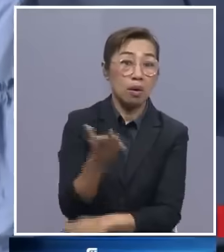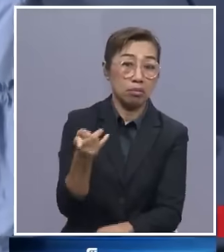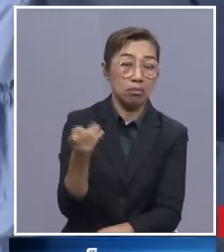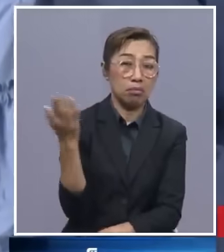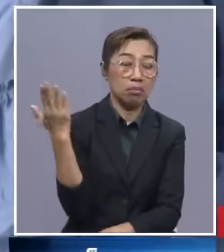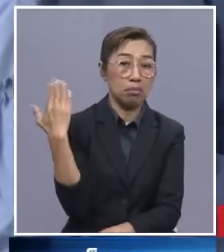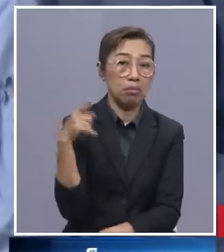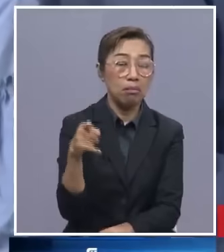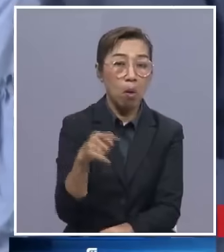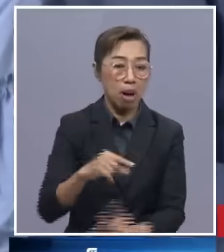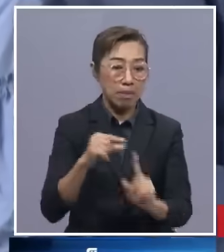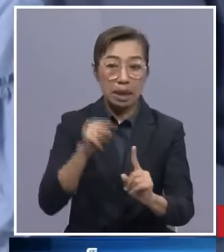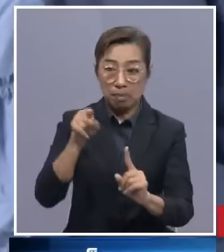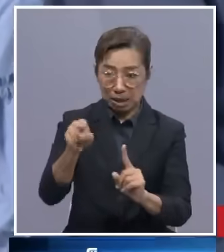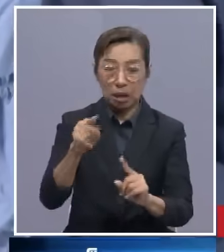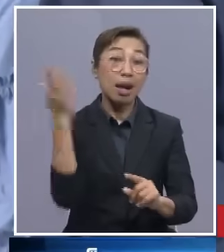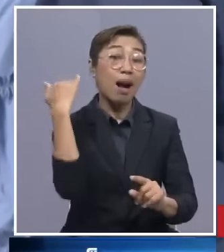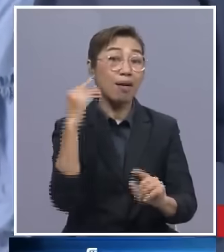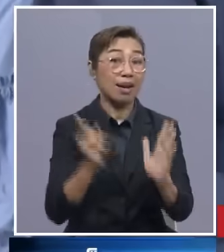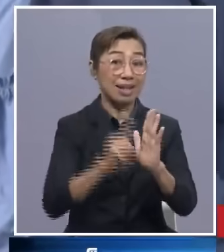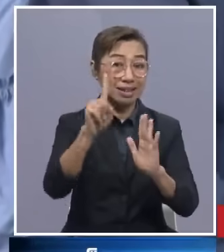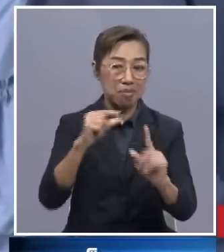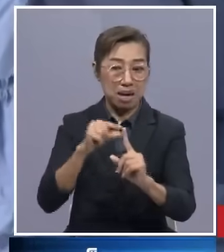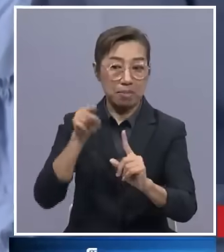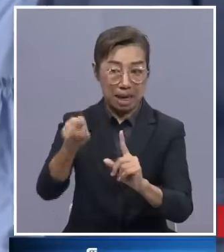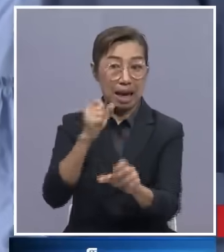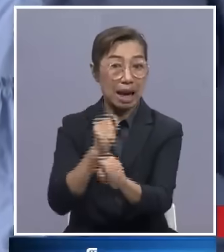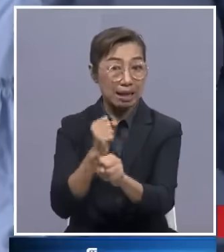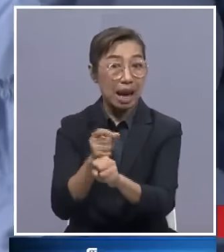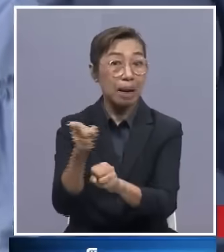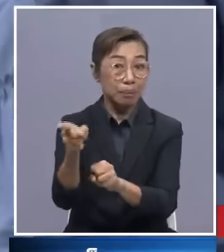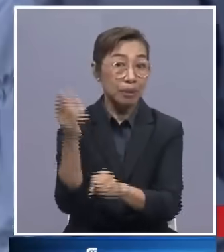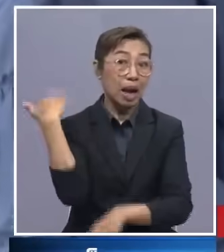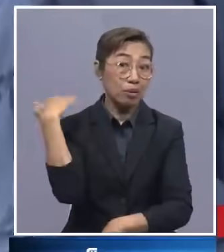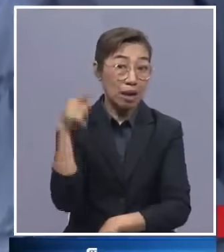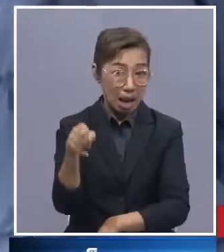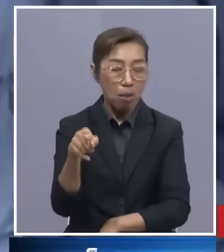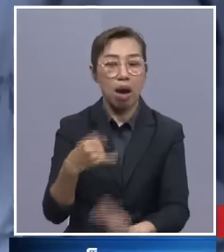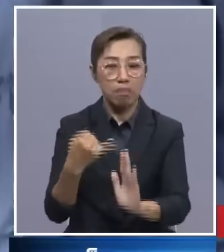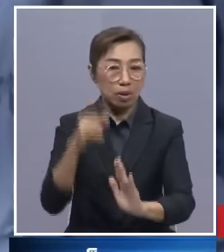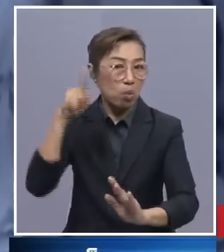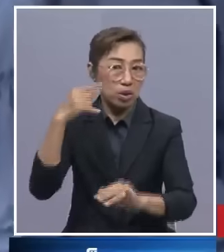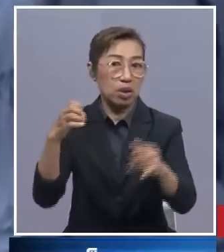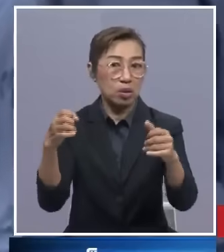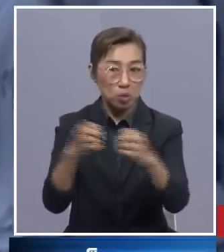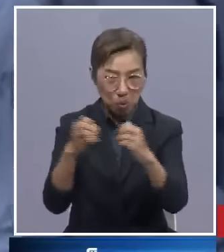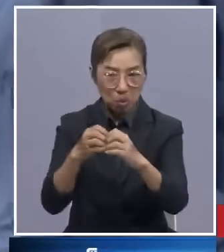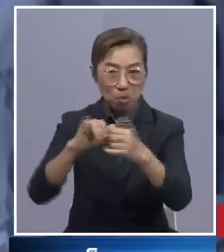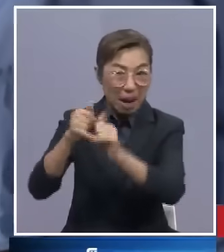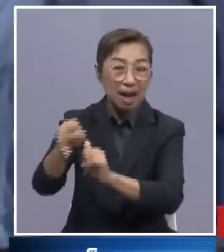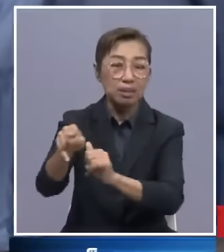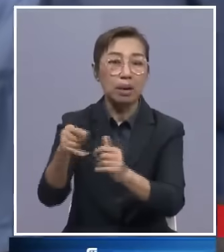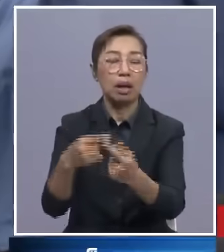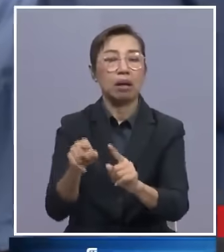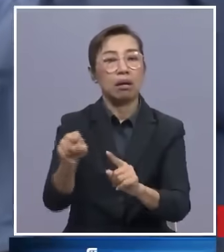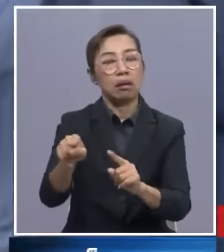มีการปฏิบัติตามมติก็คำสั่งของคณะกรรมการบริหารพรรคหลังถูกตัดสินคุกคำทางเพศนะคะแลก็ถือว่าเป็นความผิดวินัย